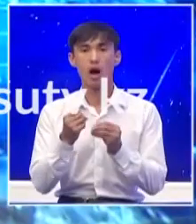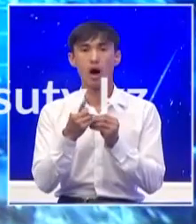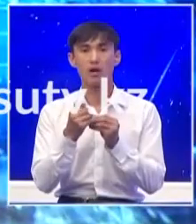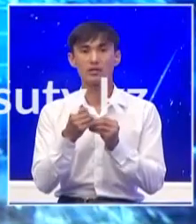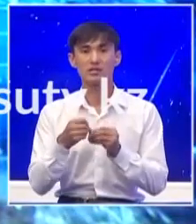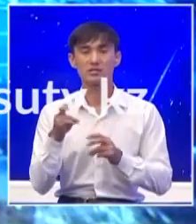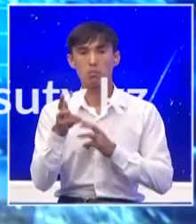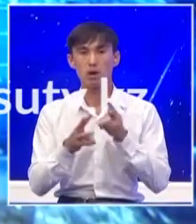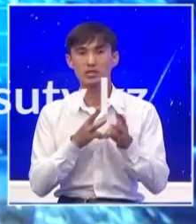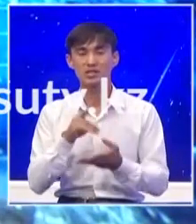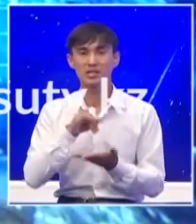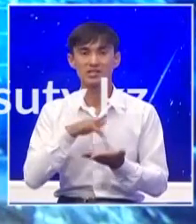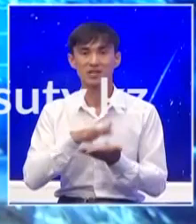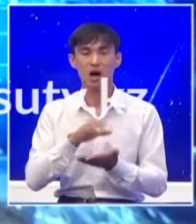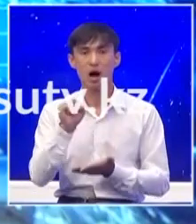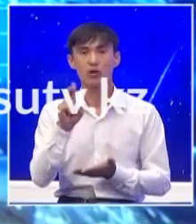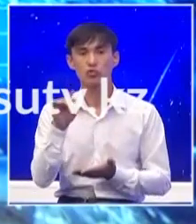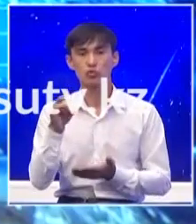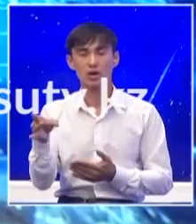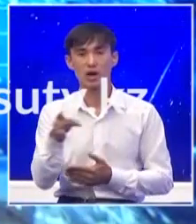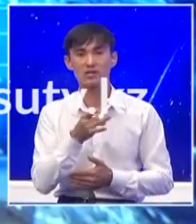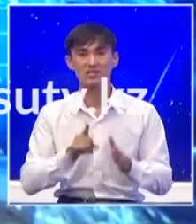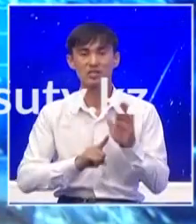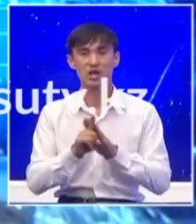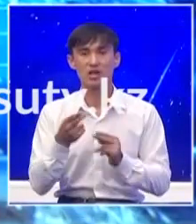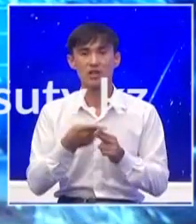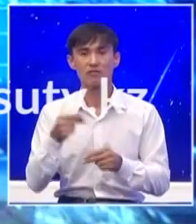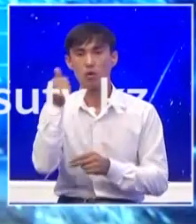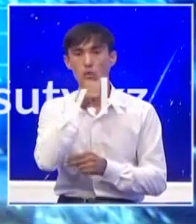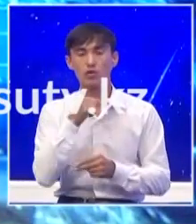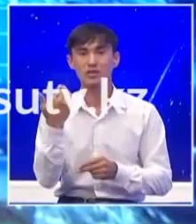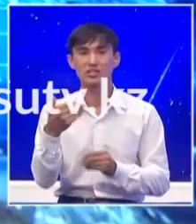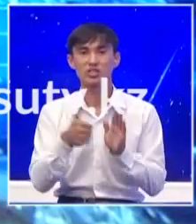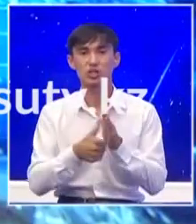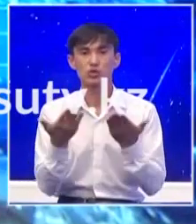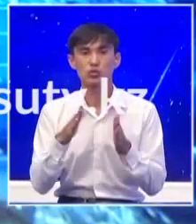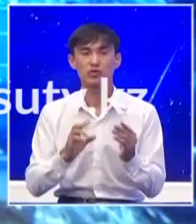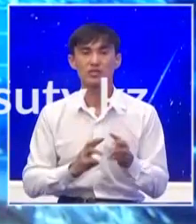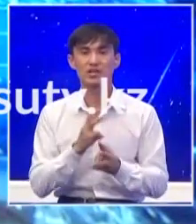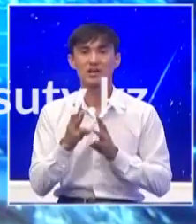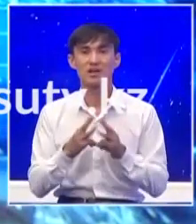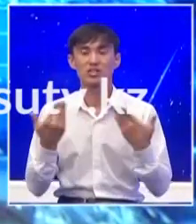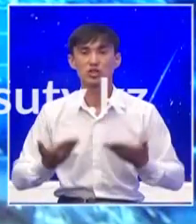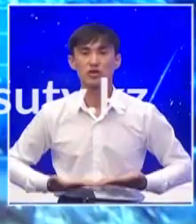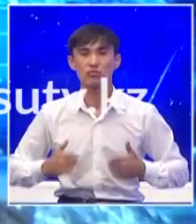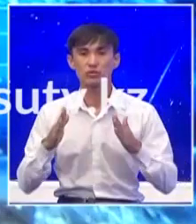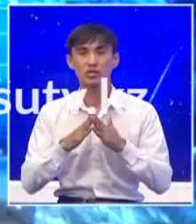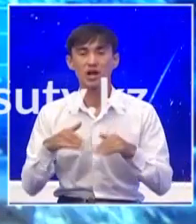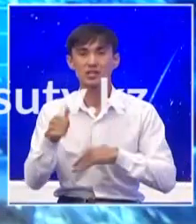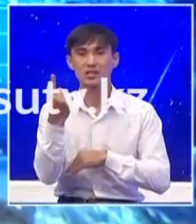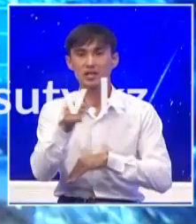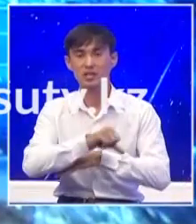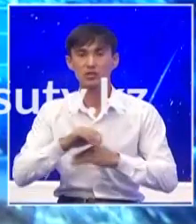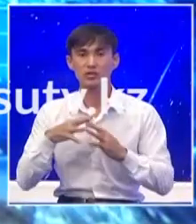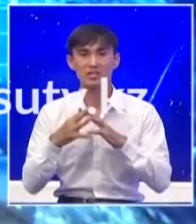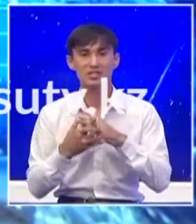11 пожаров зарегистрировано в Аксузском районе с начала этого года. Из них 6 случаев возгораний в жилом секторе и 1 на территории